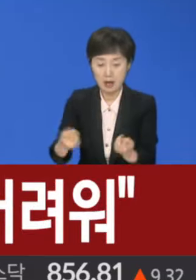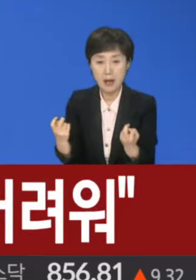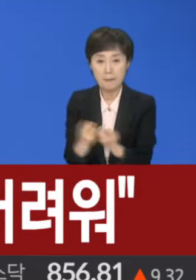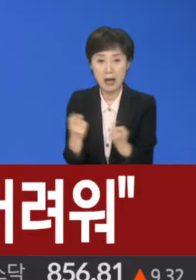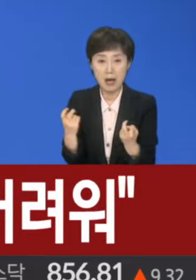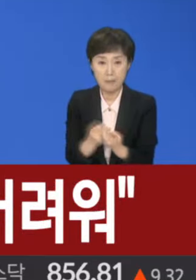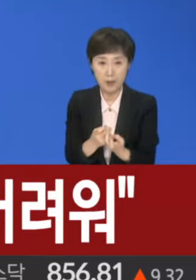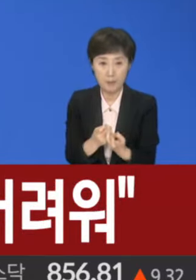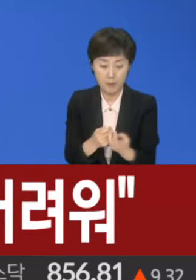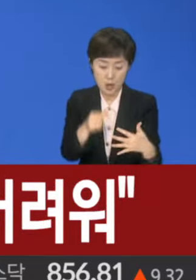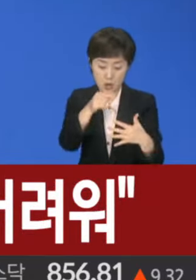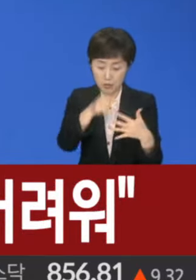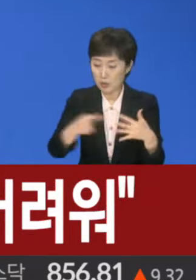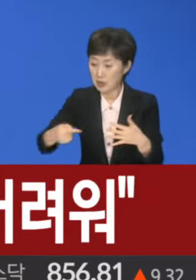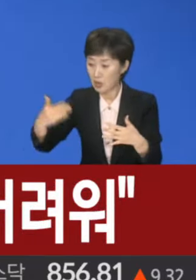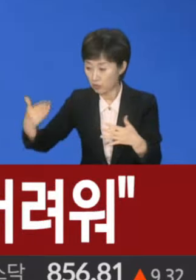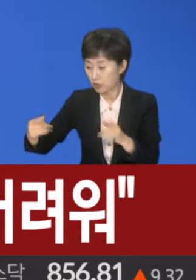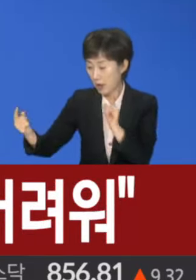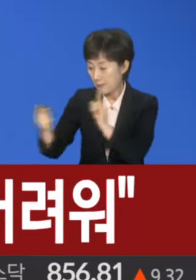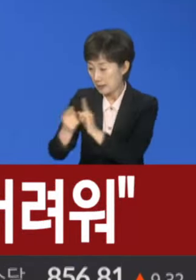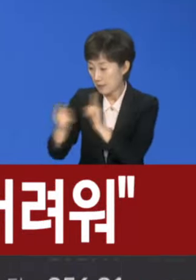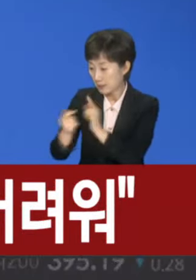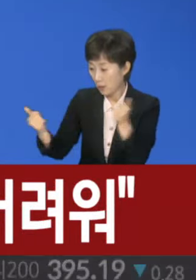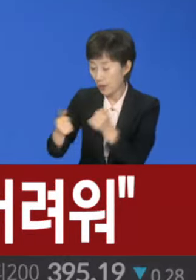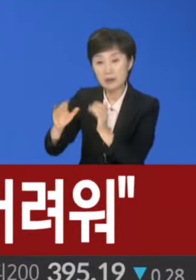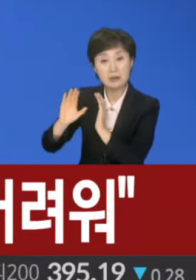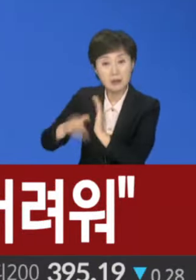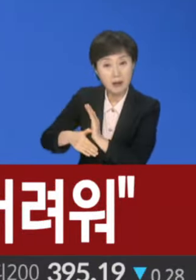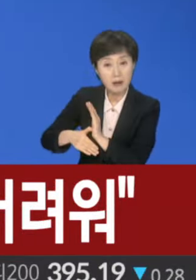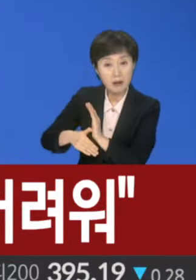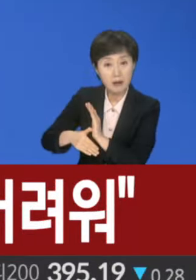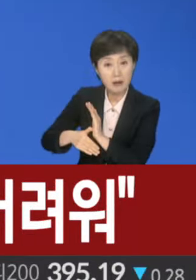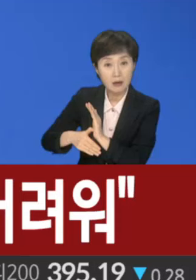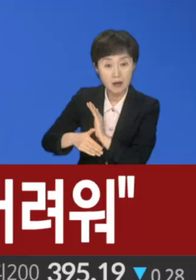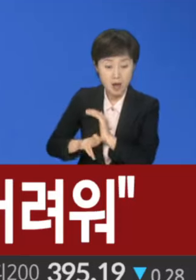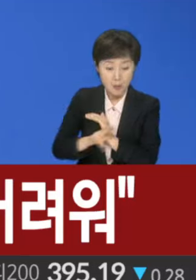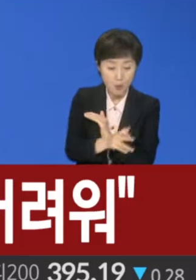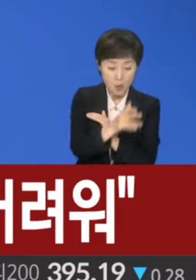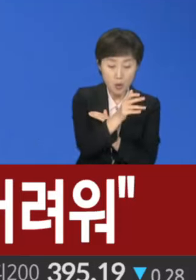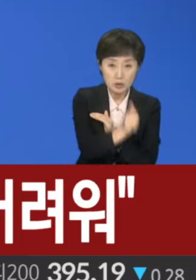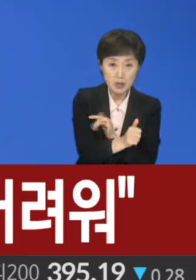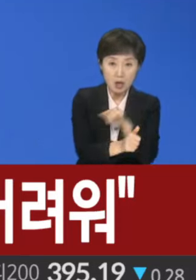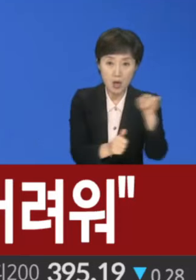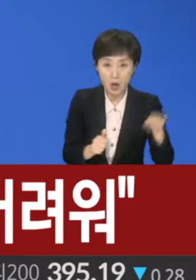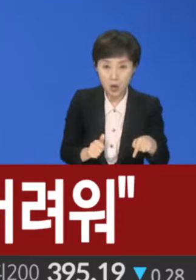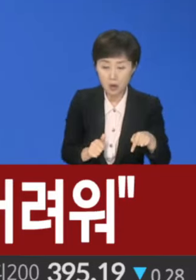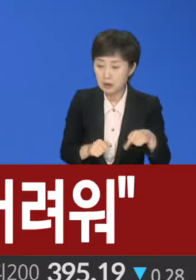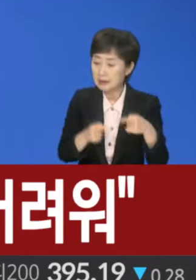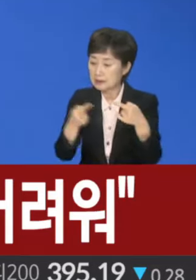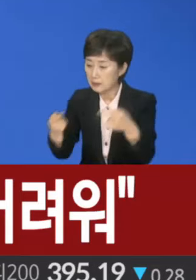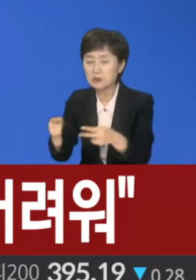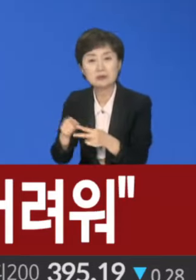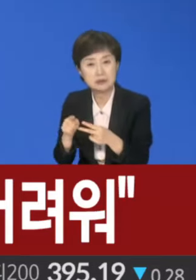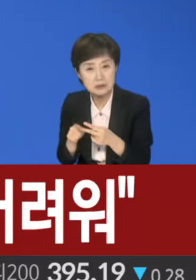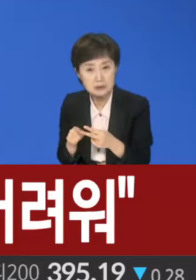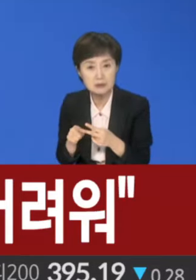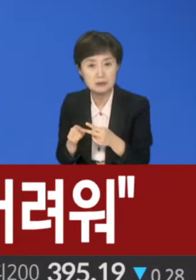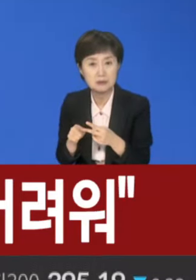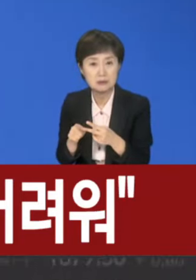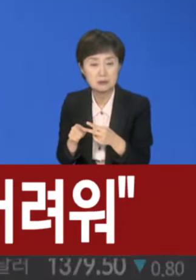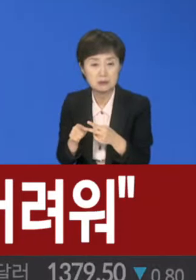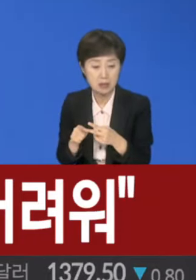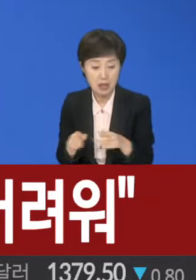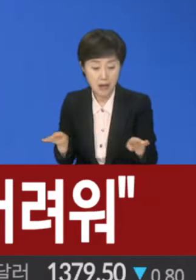등을 정하는 소방 측과의 세 차례 협조회의 때 포병여단 지휘관 등을 참석시키거나